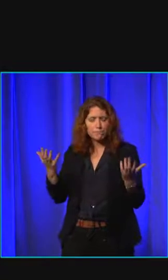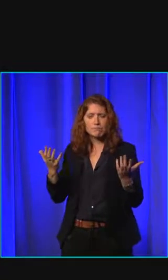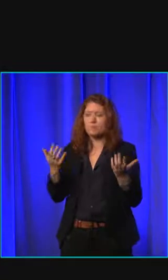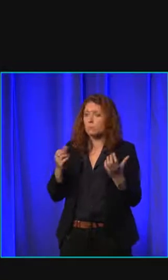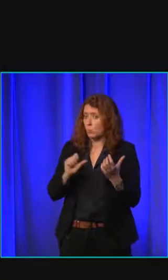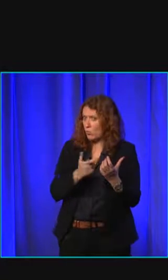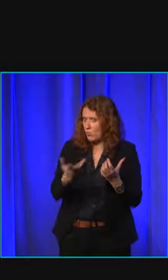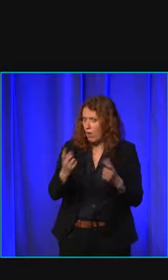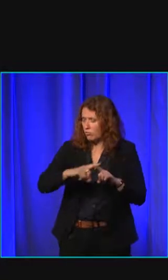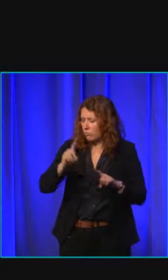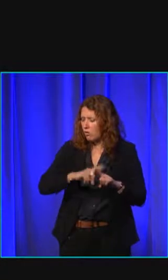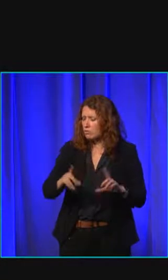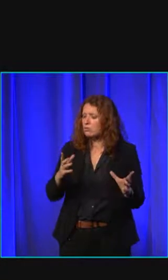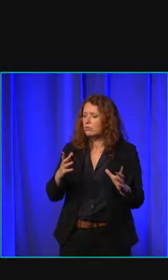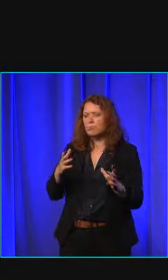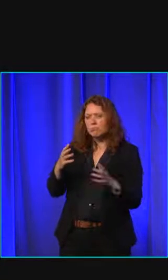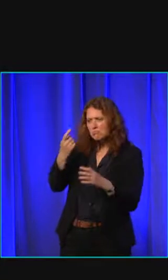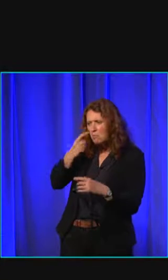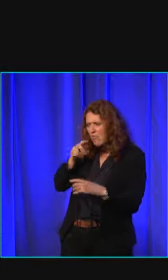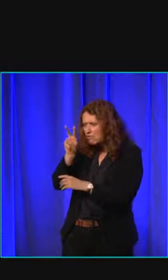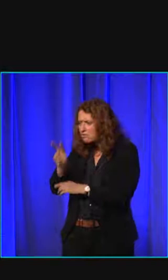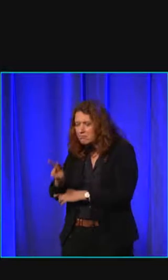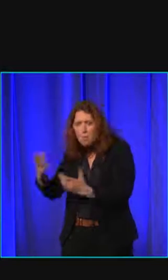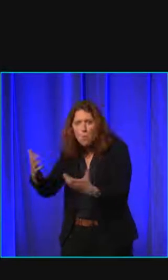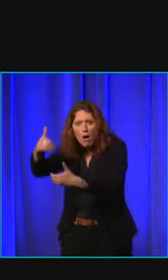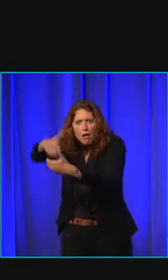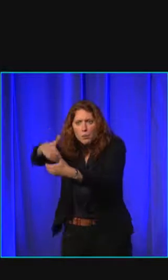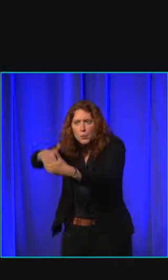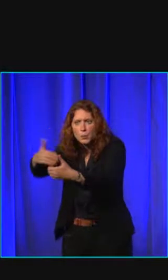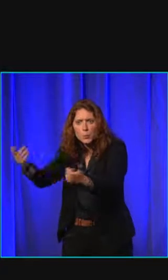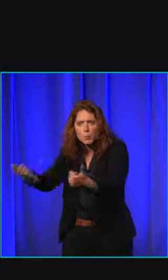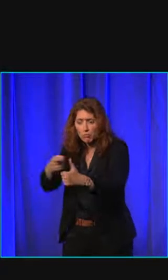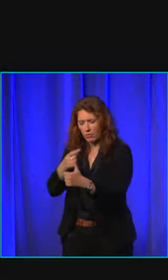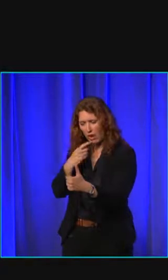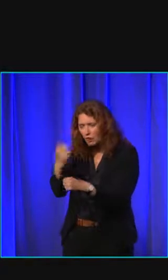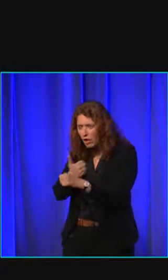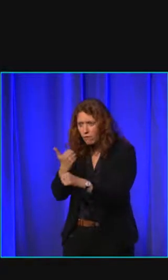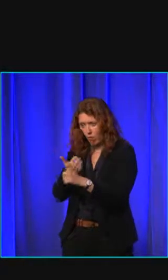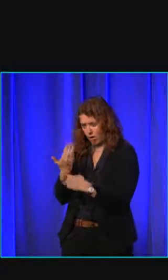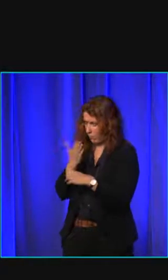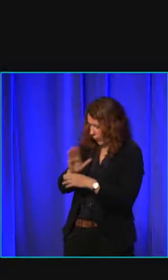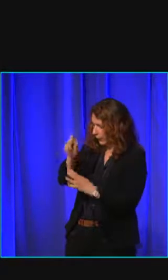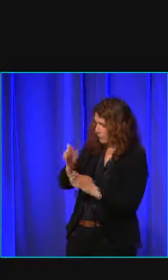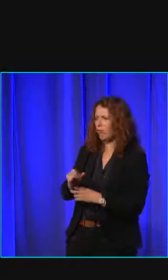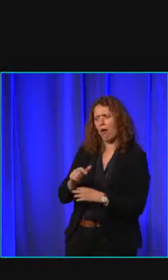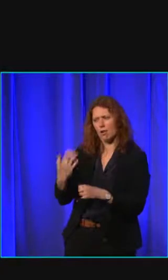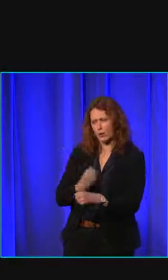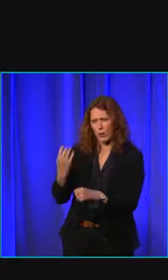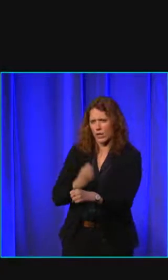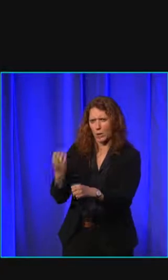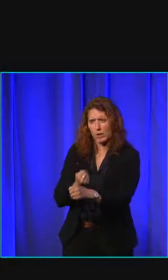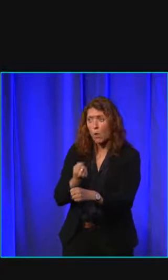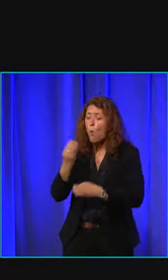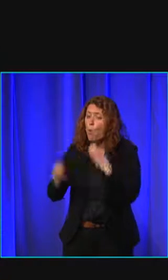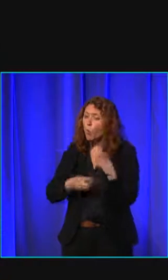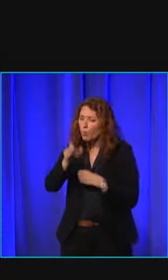facteurs. Le contenu de l'observation, est-ce qu'on montre quelqu'un qui réussit tout le temps le geste? Est-ce qu'on montre quelqu'un qui réussit jamais